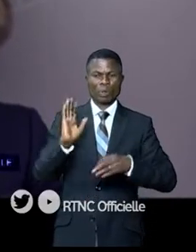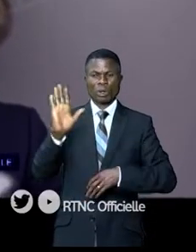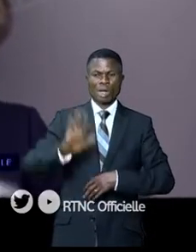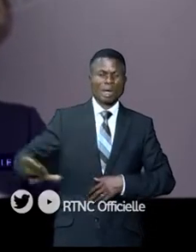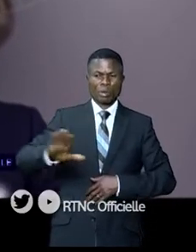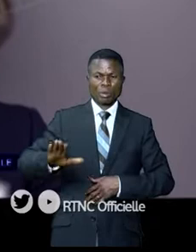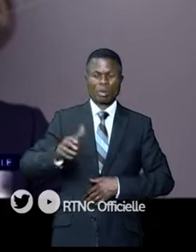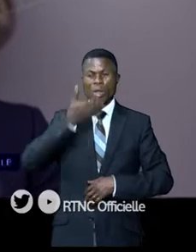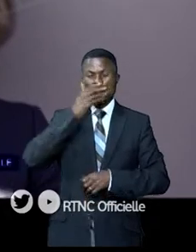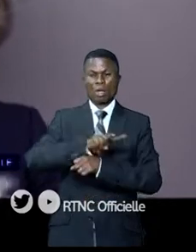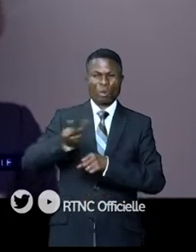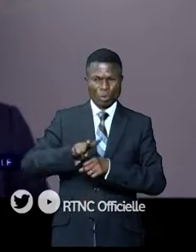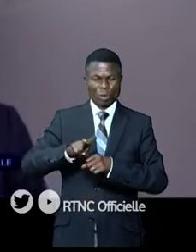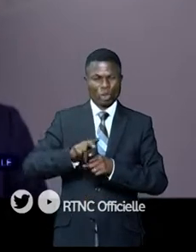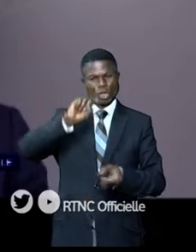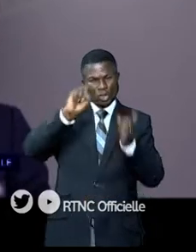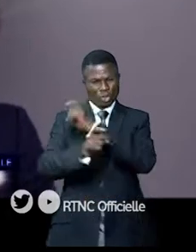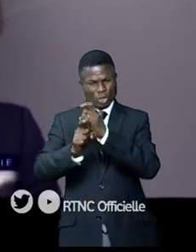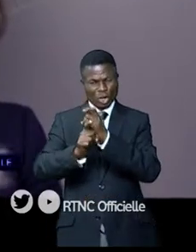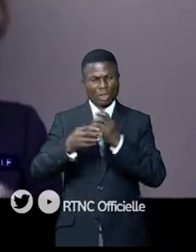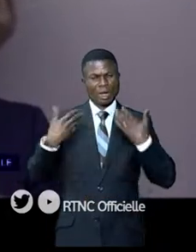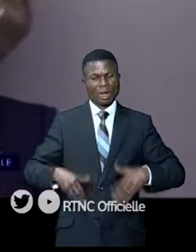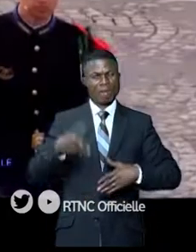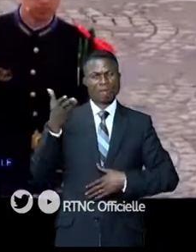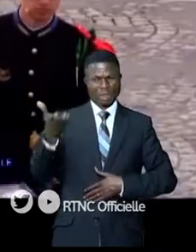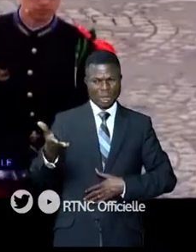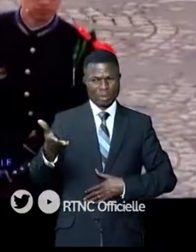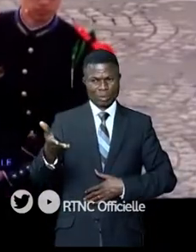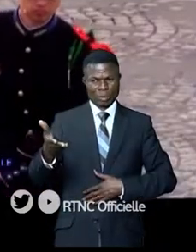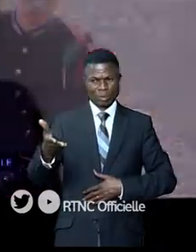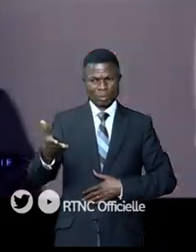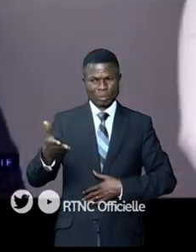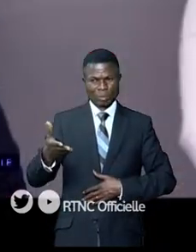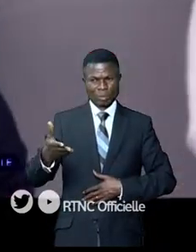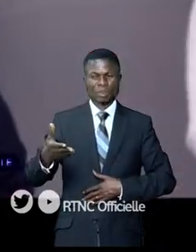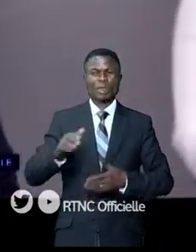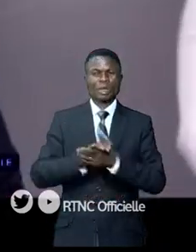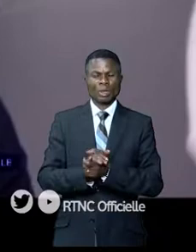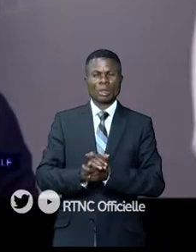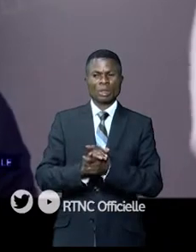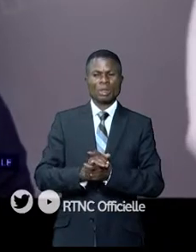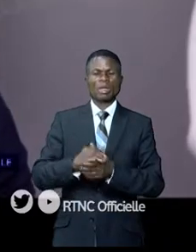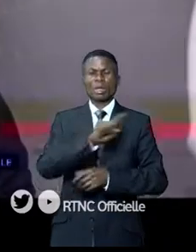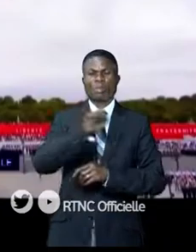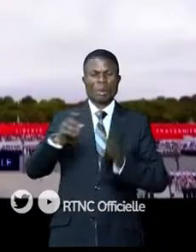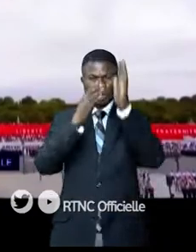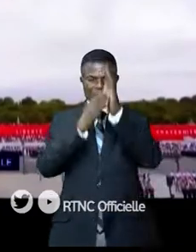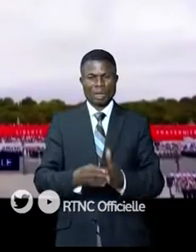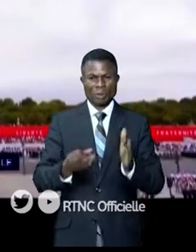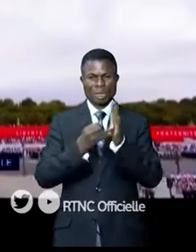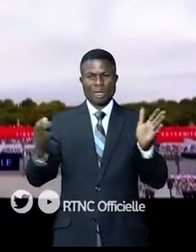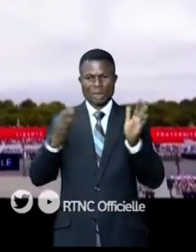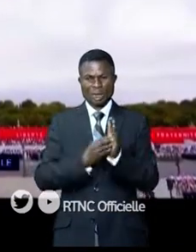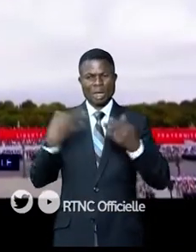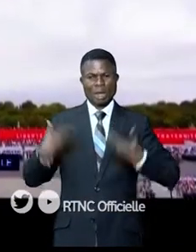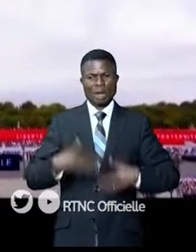Le coronavirus vient de bouleverser cette commémoration de la prise de la Bastille en 1789 et de la